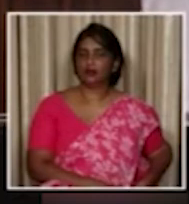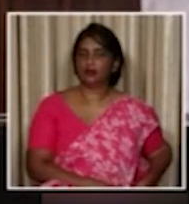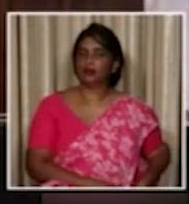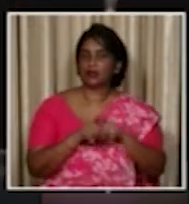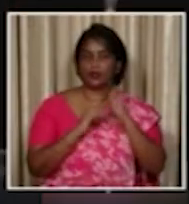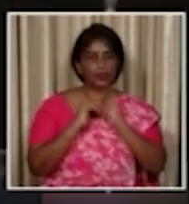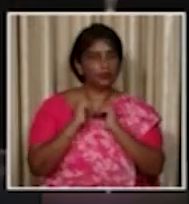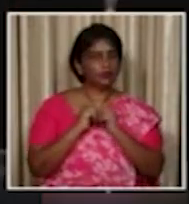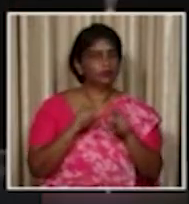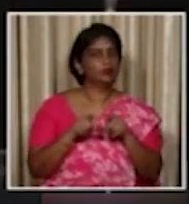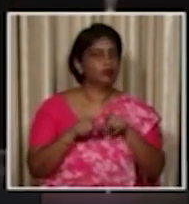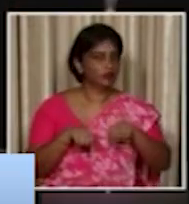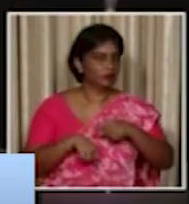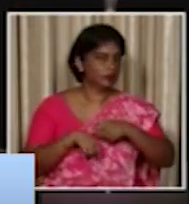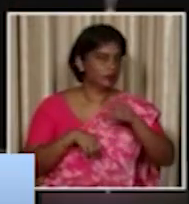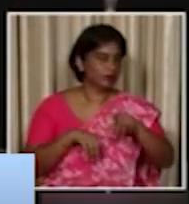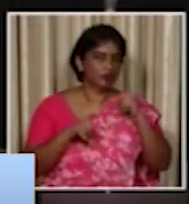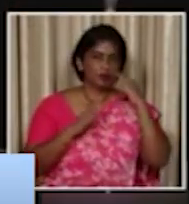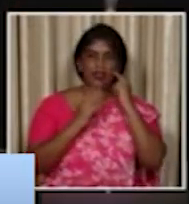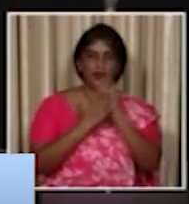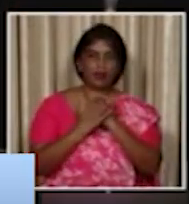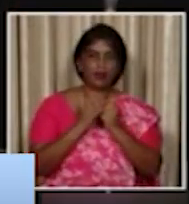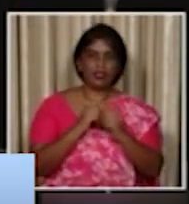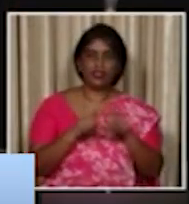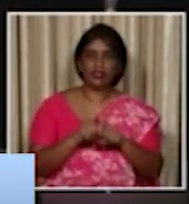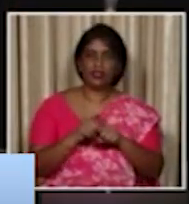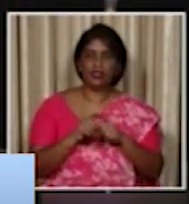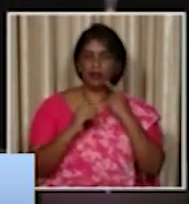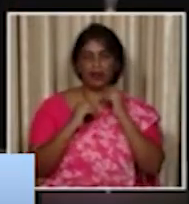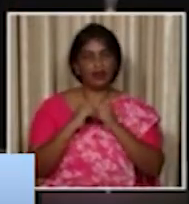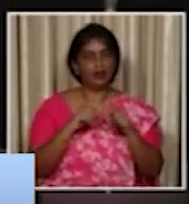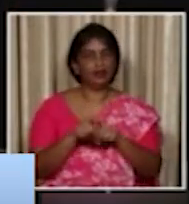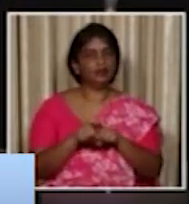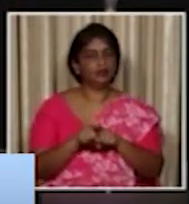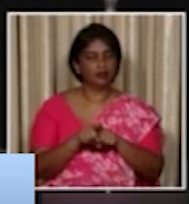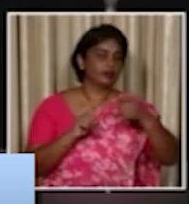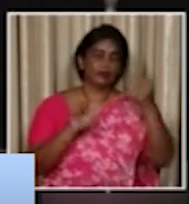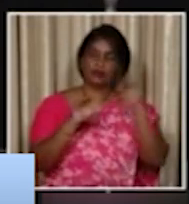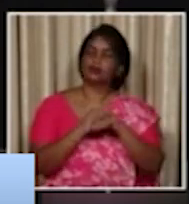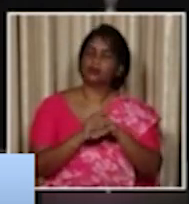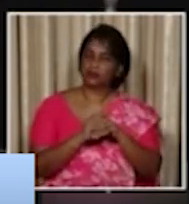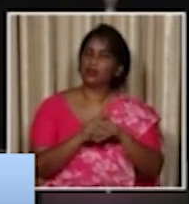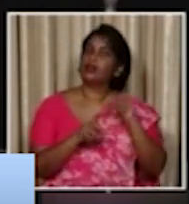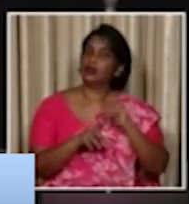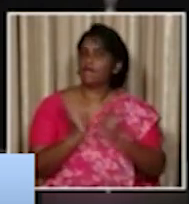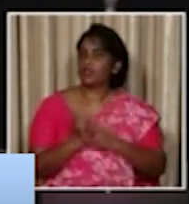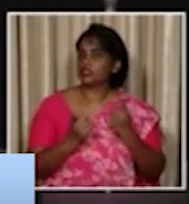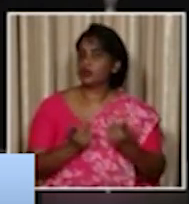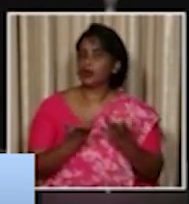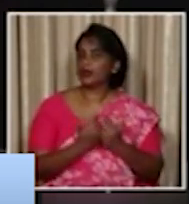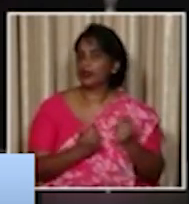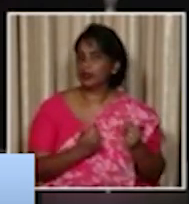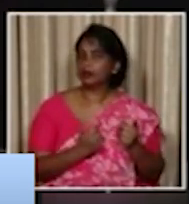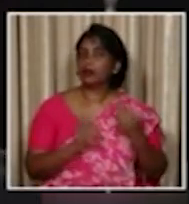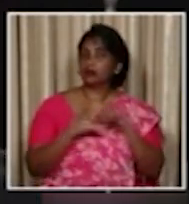සභාවේ කටයුත්තක්. දැන් අද වෙලා තින්නේ මේ නියෝගය නිසා ශ්‍රේෂ්ඨාධිකරණ අග්‍රවිනිශ්චයකාරතුමා අර වෙනගෙන පත් කරන්න. දැන් පුරප්පාඩු කීයක් තියෙනවද? එතකොට